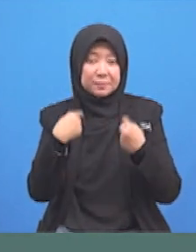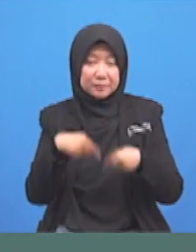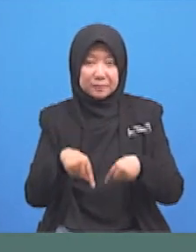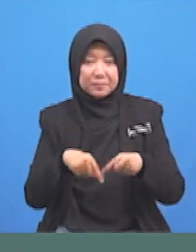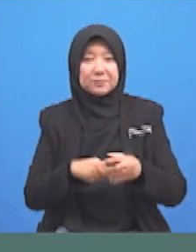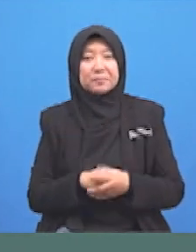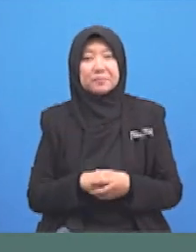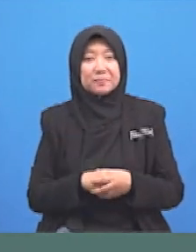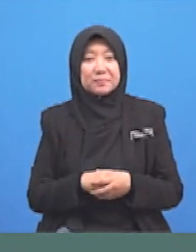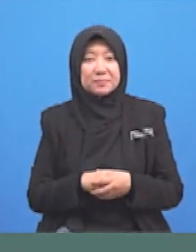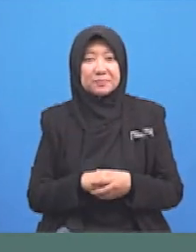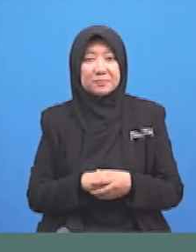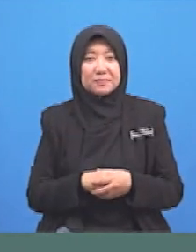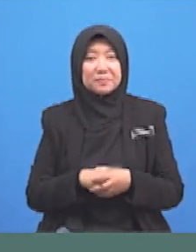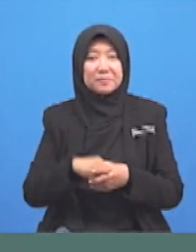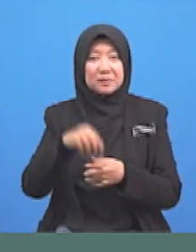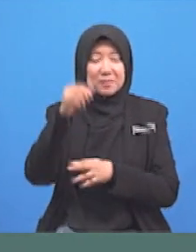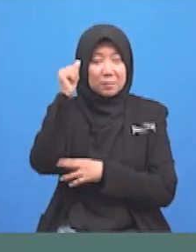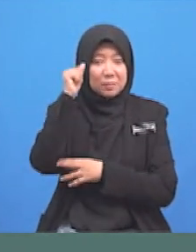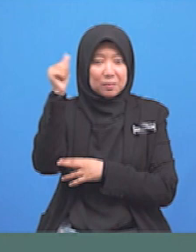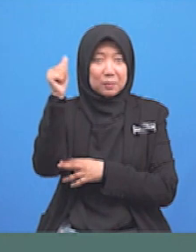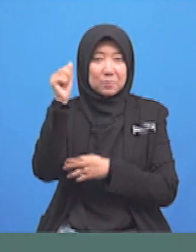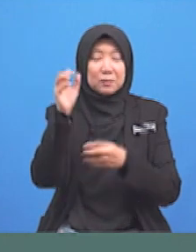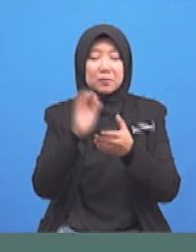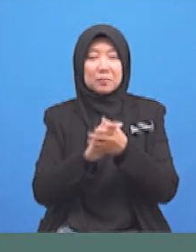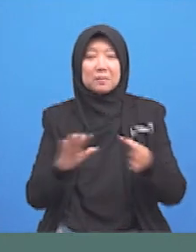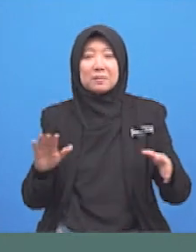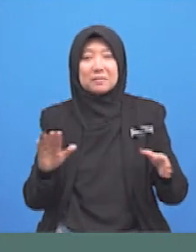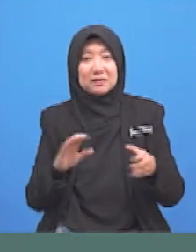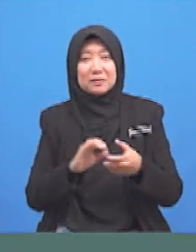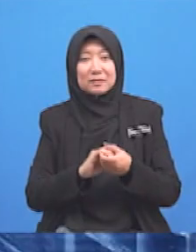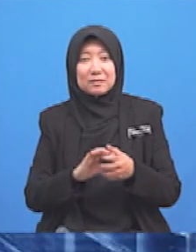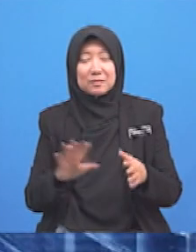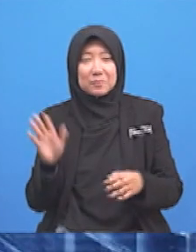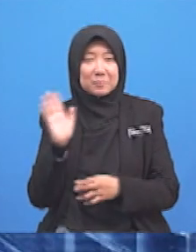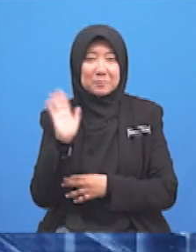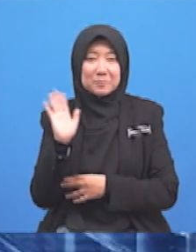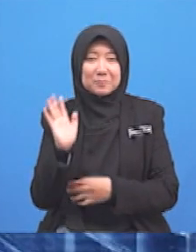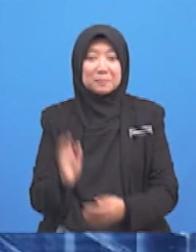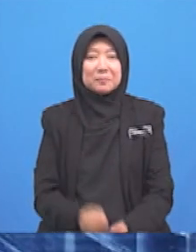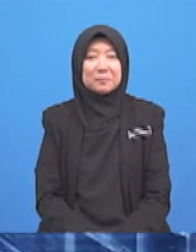Assalamualaikum dan selamat sejahtera. Bye-bye.